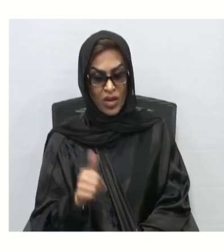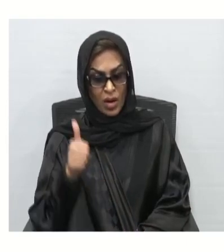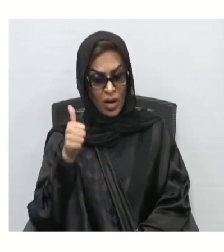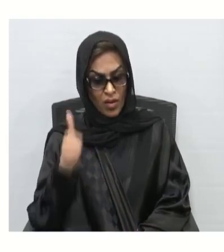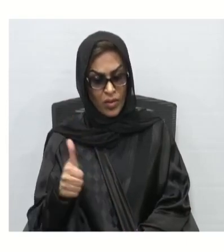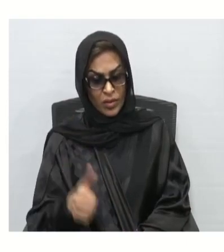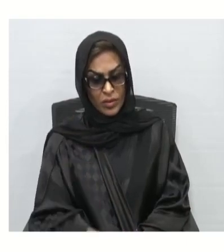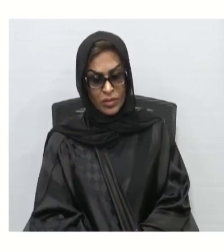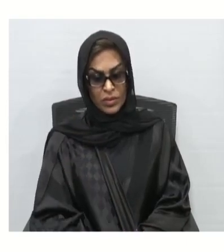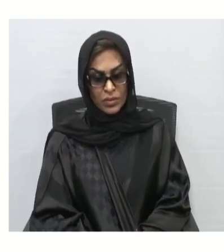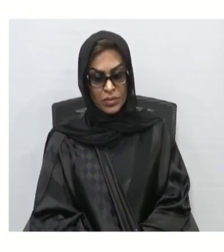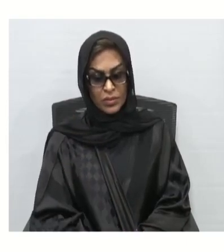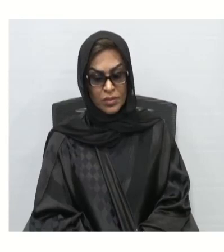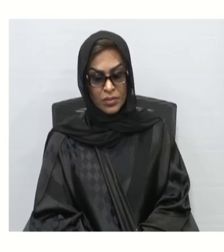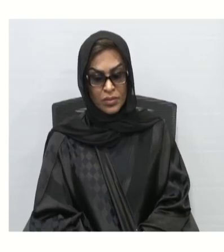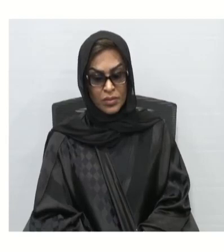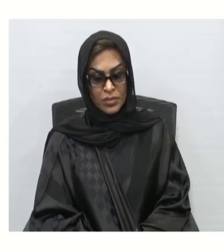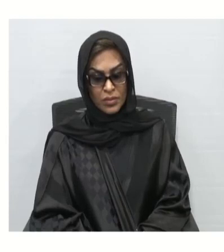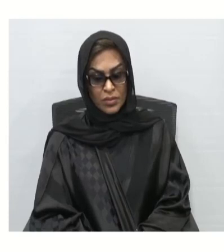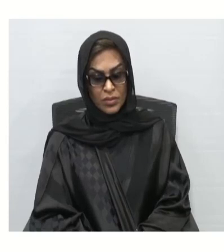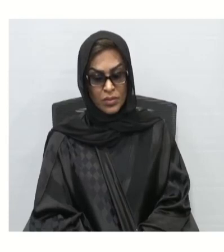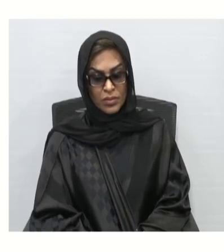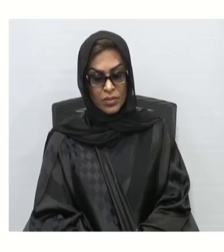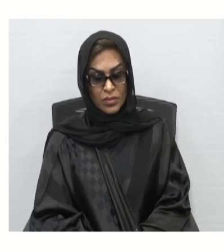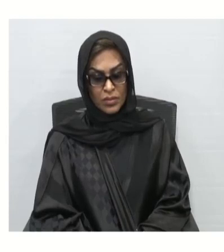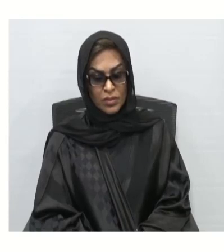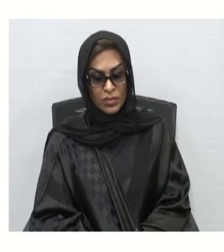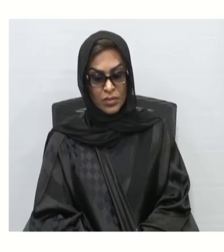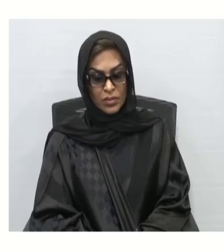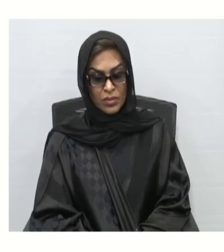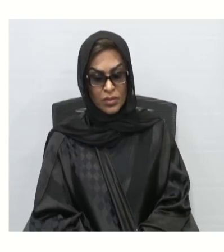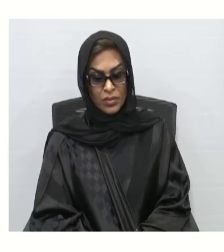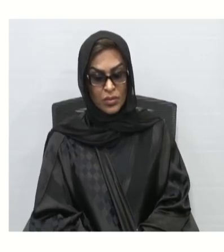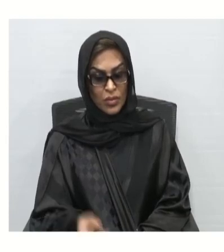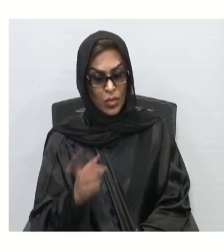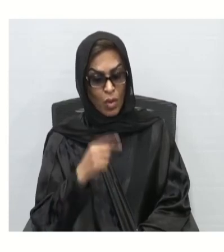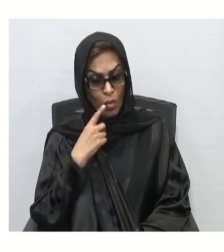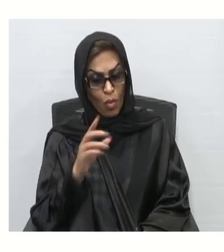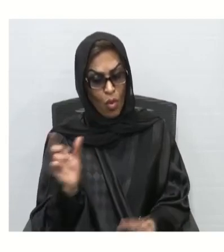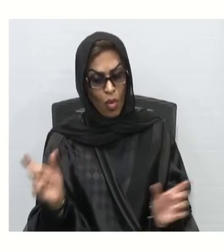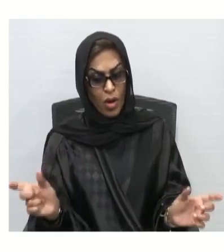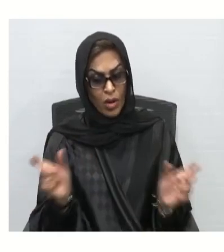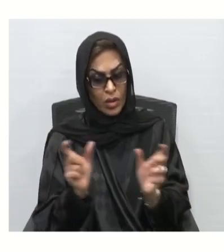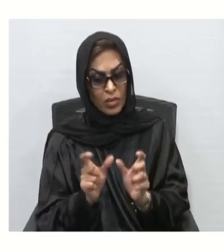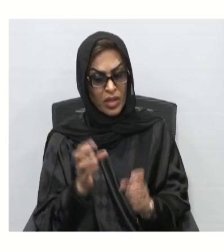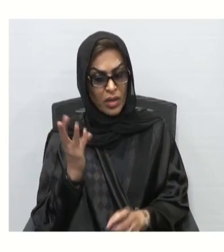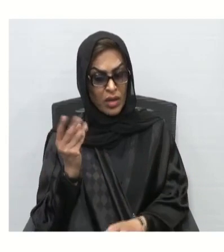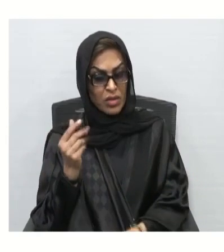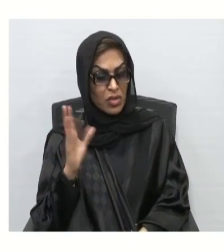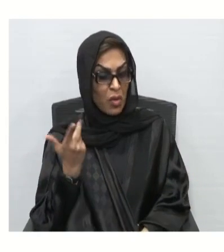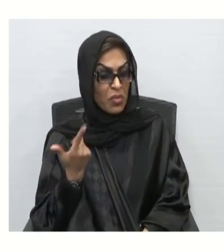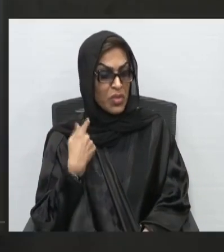افضل الاسعار من خلال استعراض عده مواقع اقوم بمقارنه الاسعار